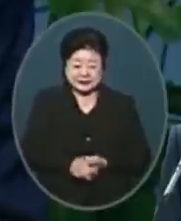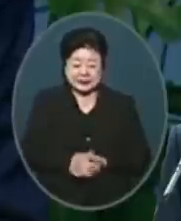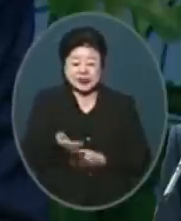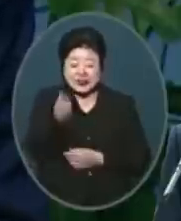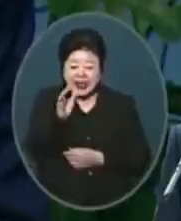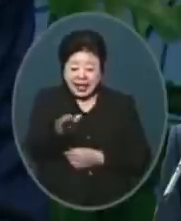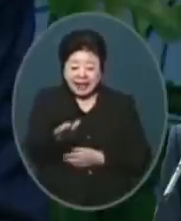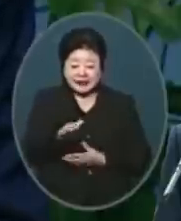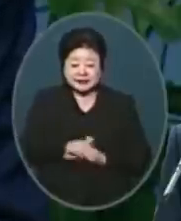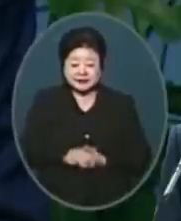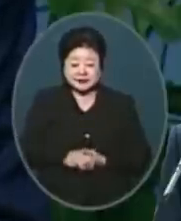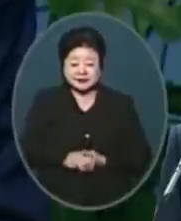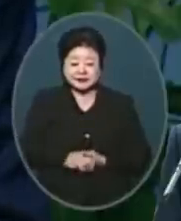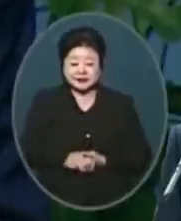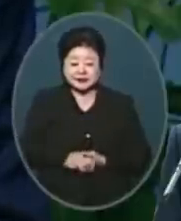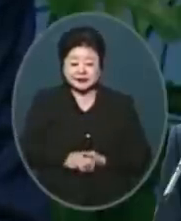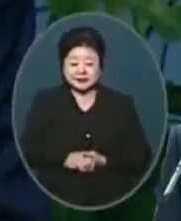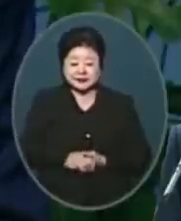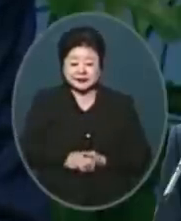그런데